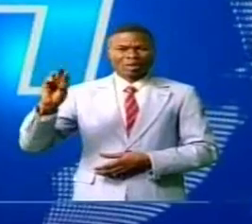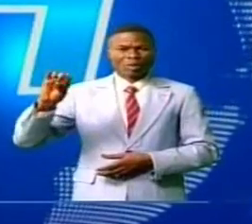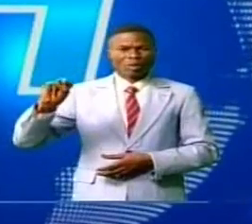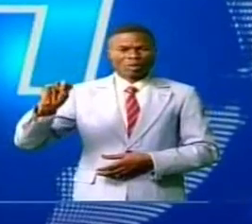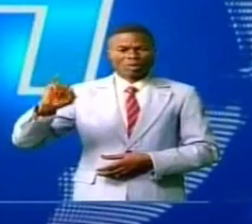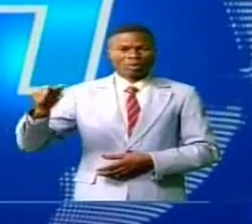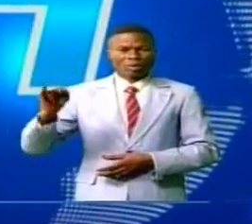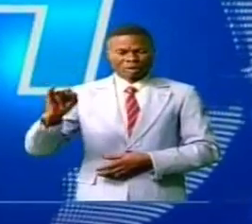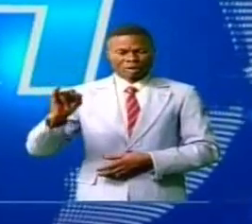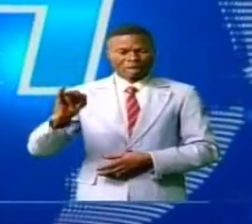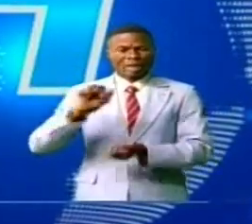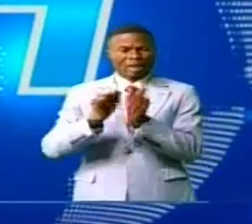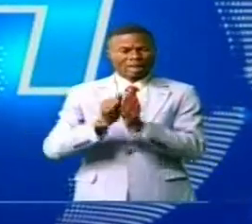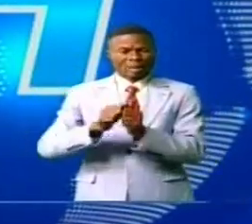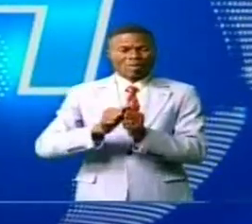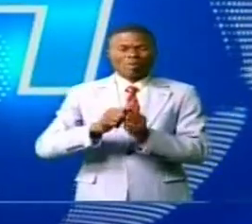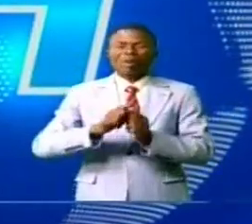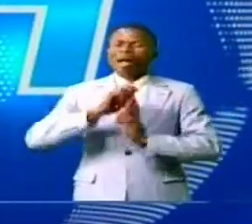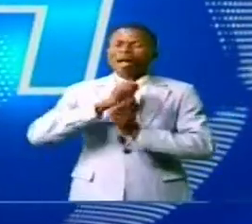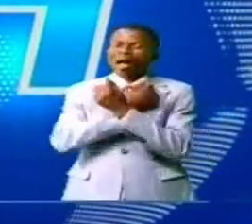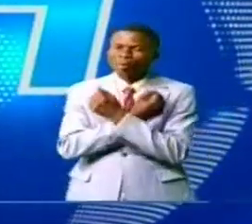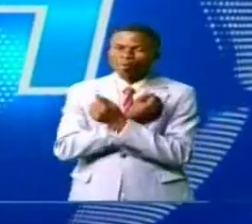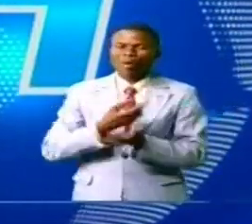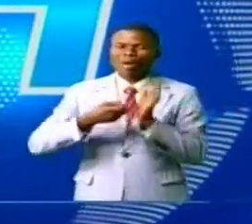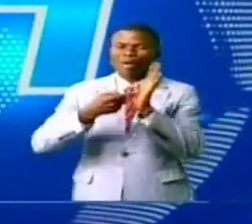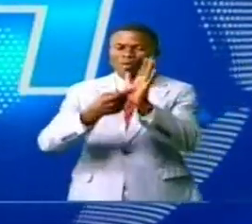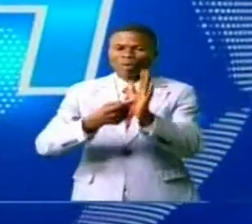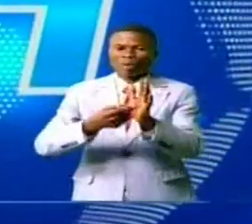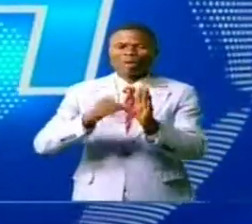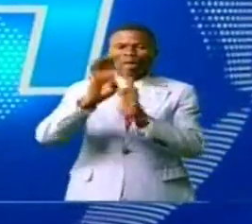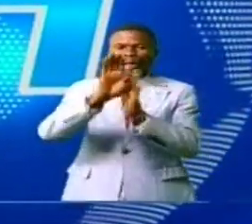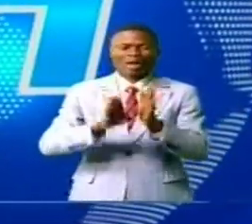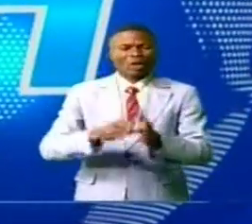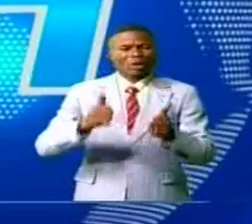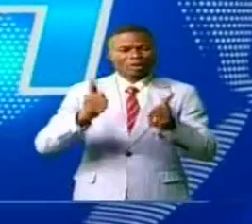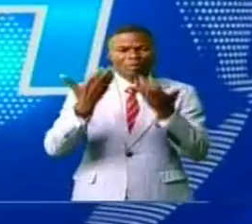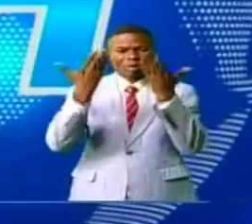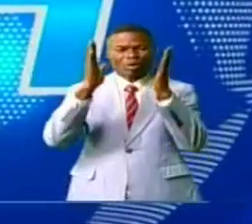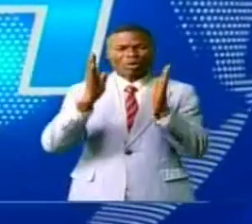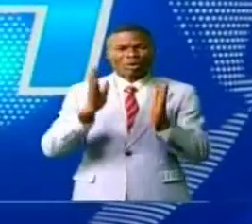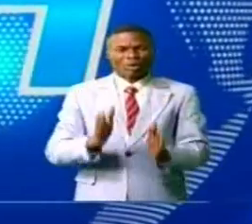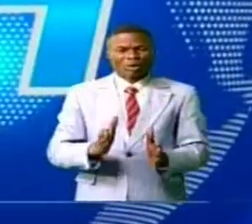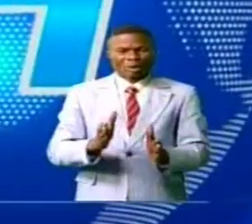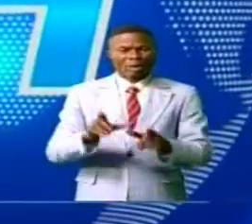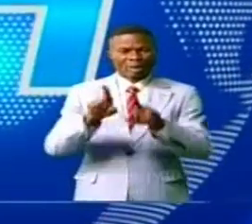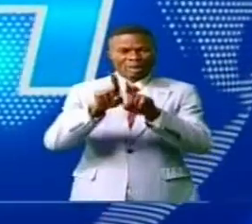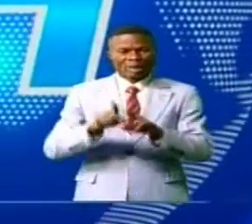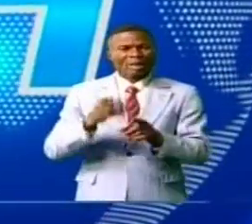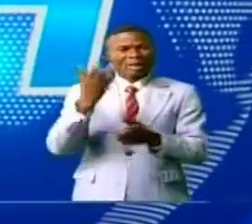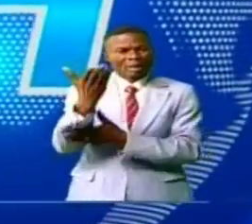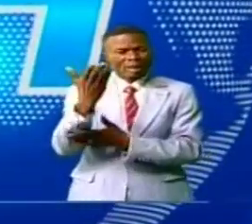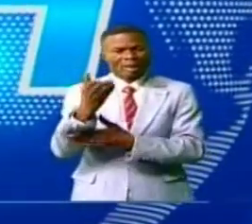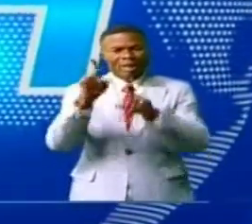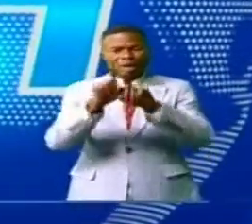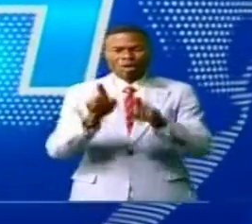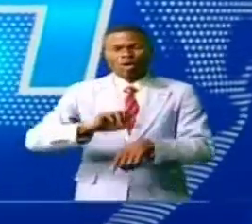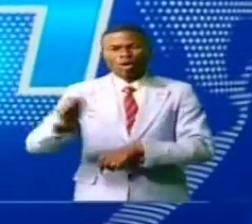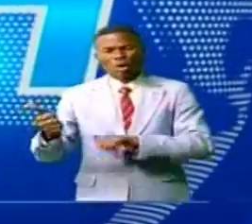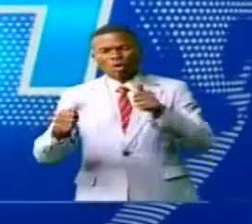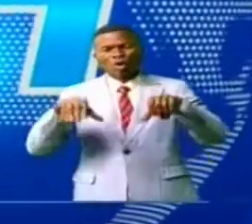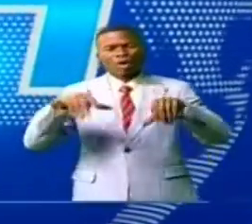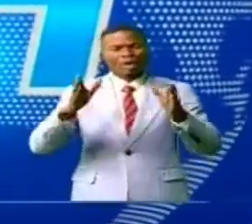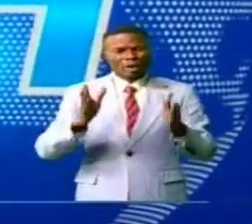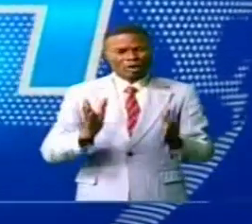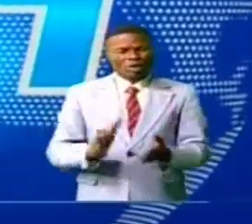action apolitique qui vise à donner de bonnes conditions d'études aux étudiants et il interpelle en même temps tout